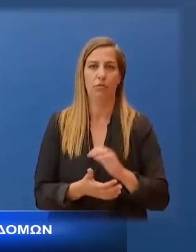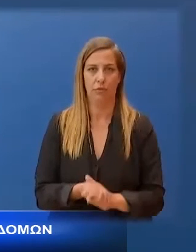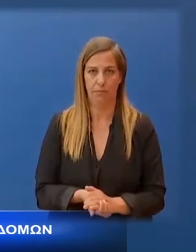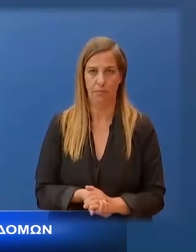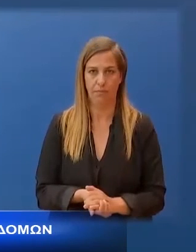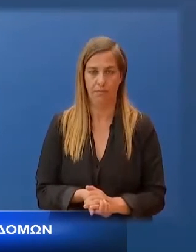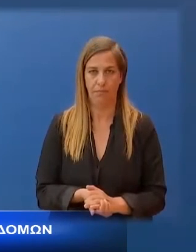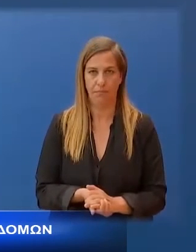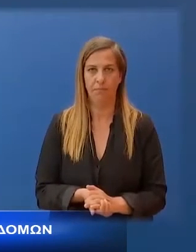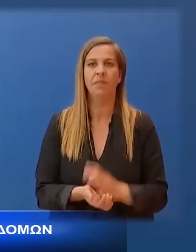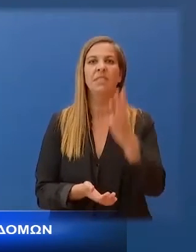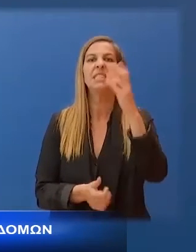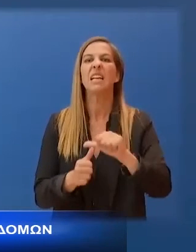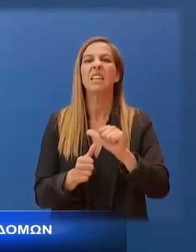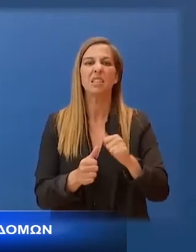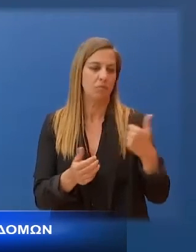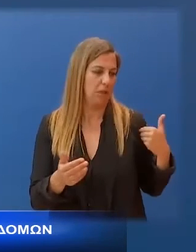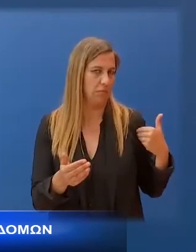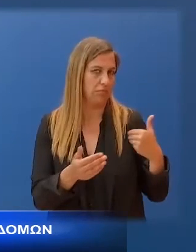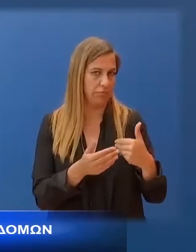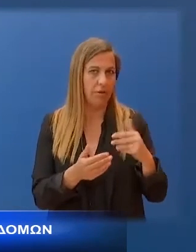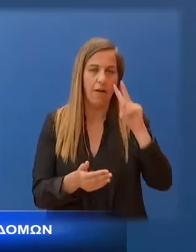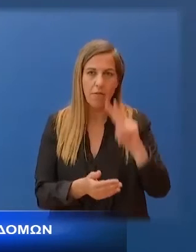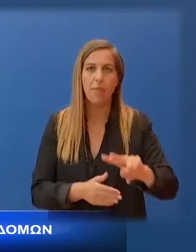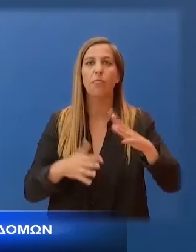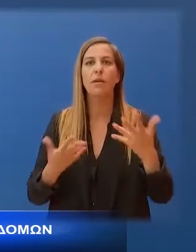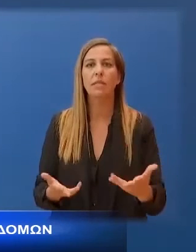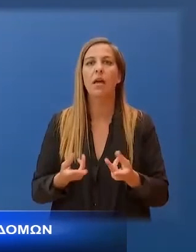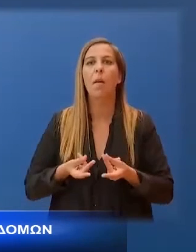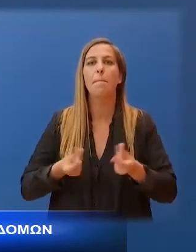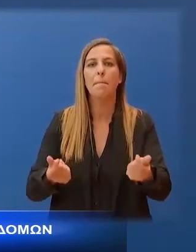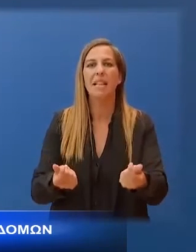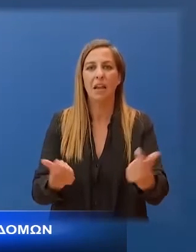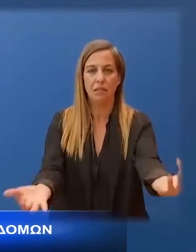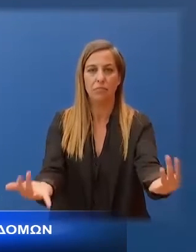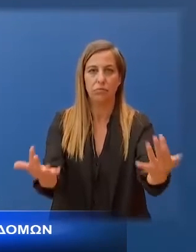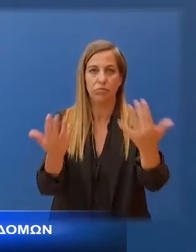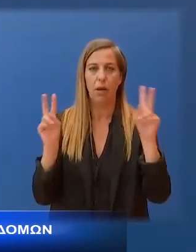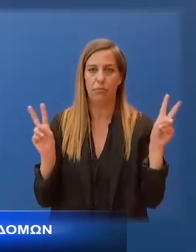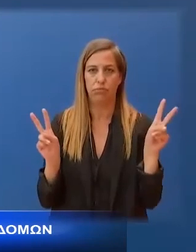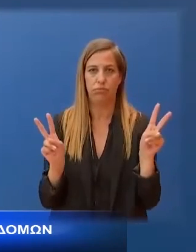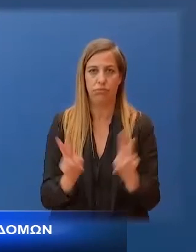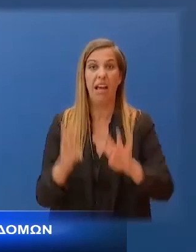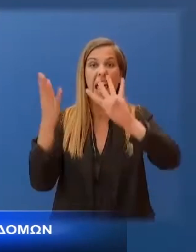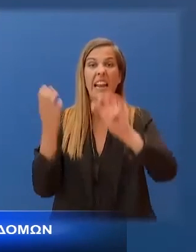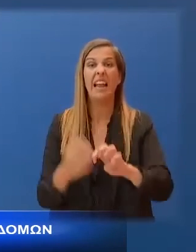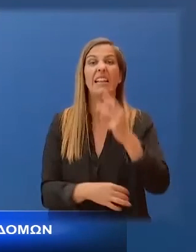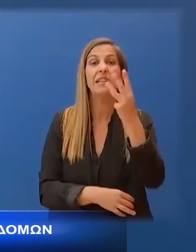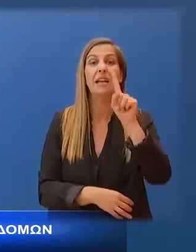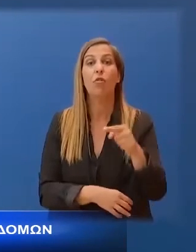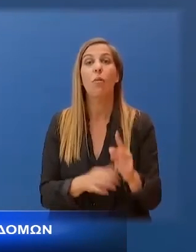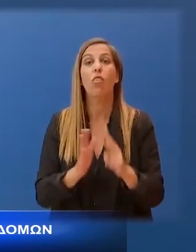τετράμινο, Απρίλιος-Ιούλιος, παρατηρείται σημαντική μείωση των μεταναστευτικών ροών στα νησιά, που φτάνει το